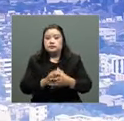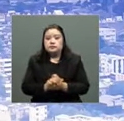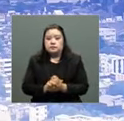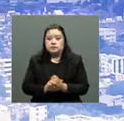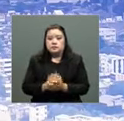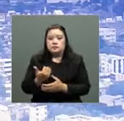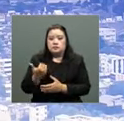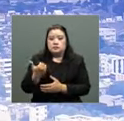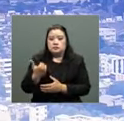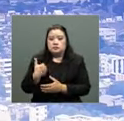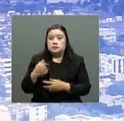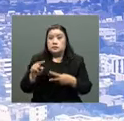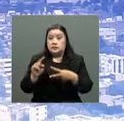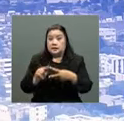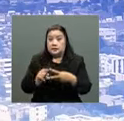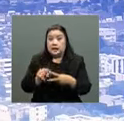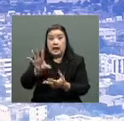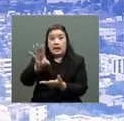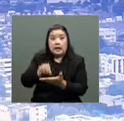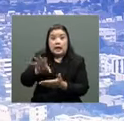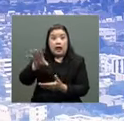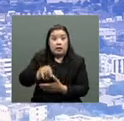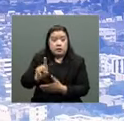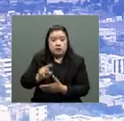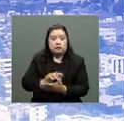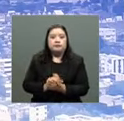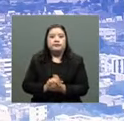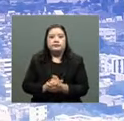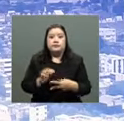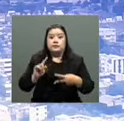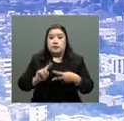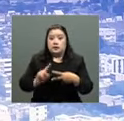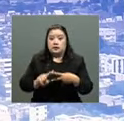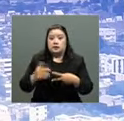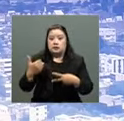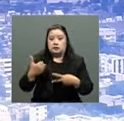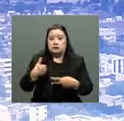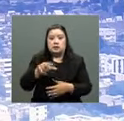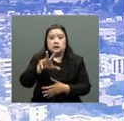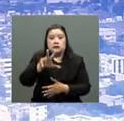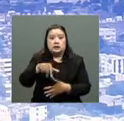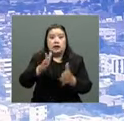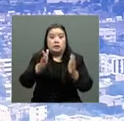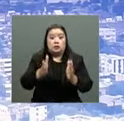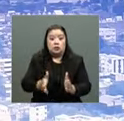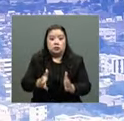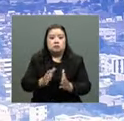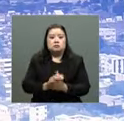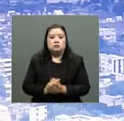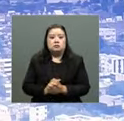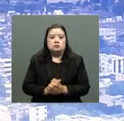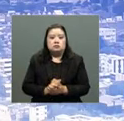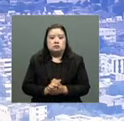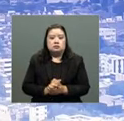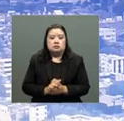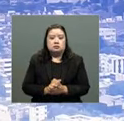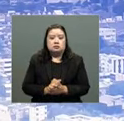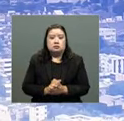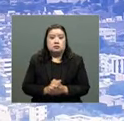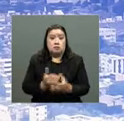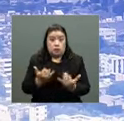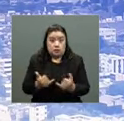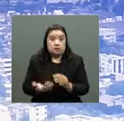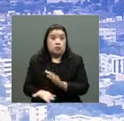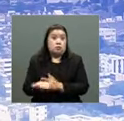ข้อมูลก่อนแล้วกันนะครับเรื่องของชุดข้อมูลที่บอกว่ามา 3,000 กว่าคนนี่นะฮะตอนเช้ามีการประชุ